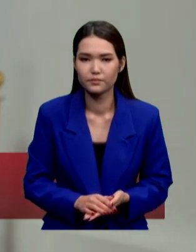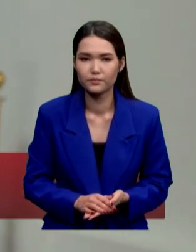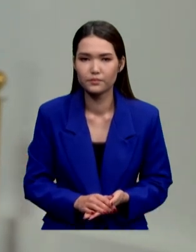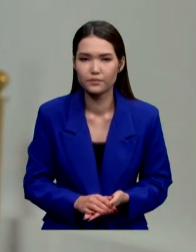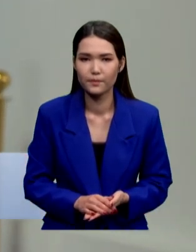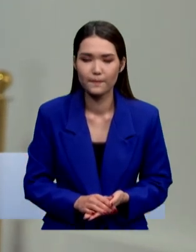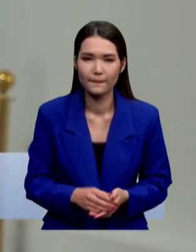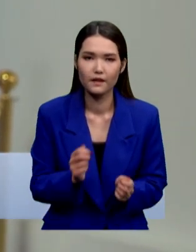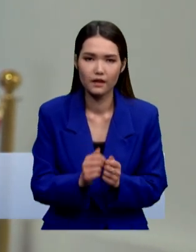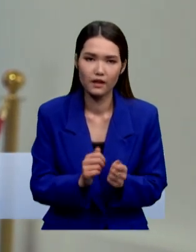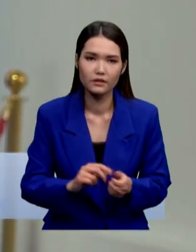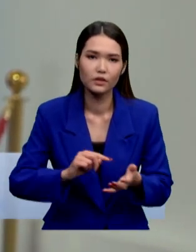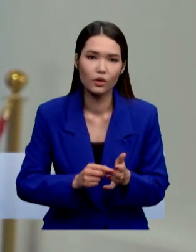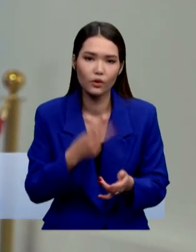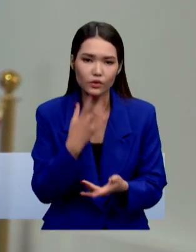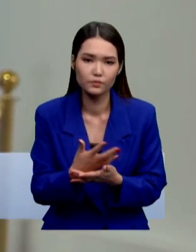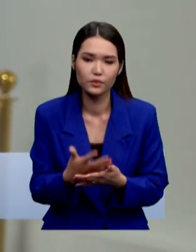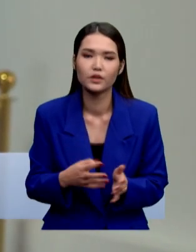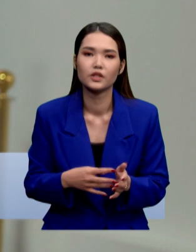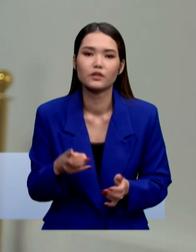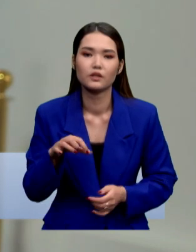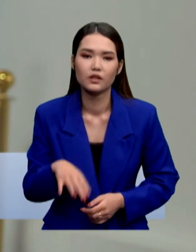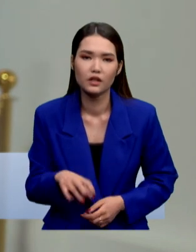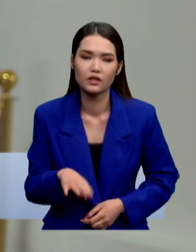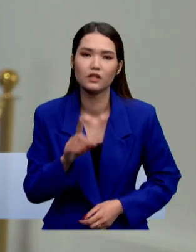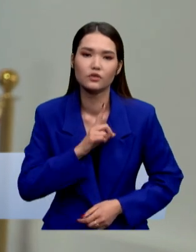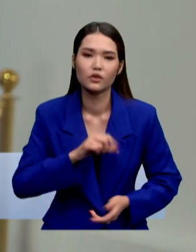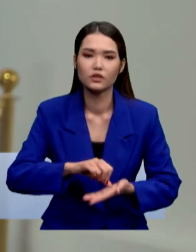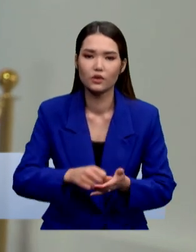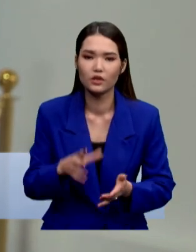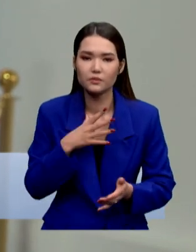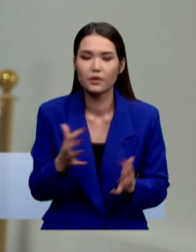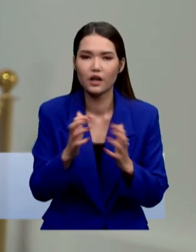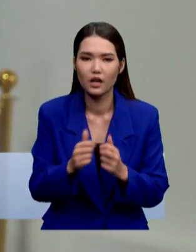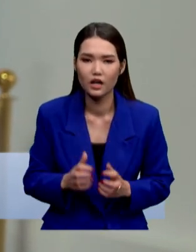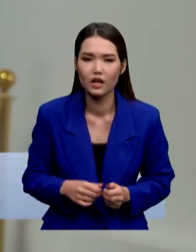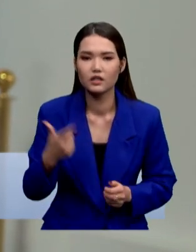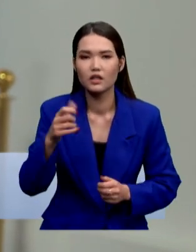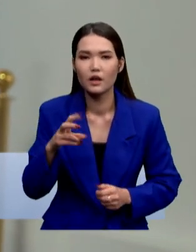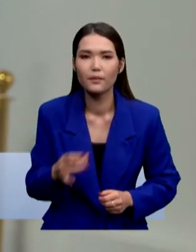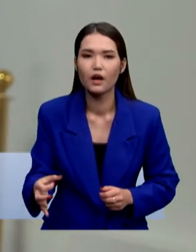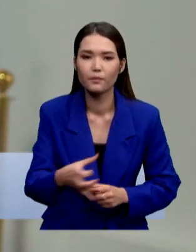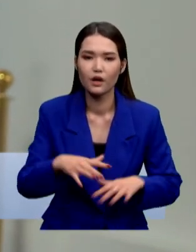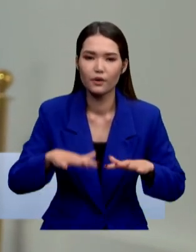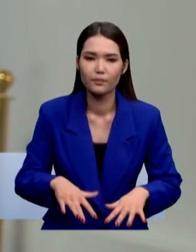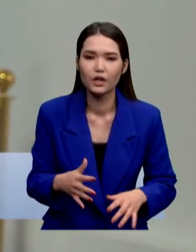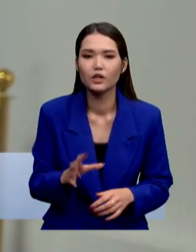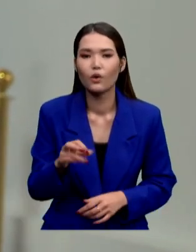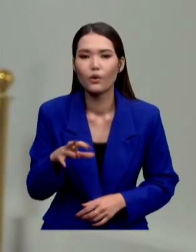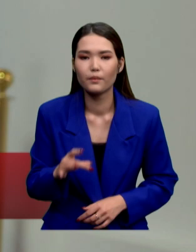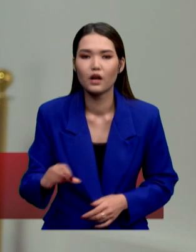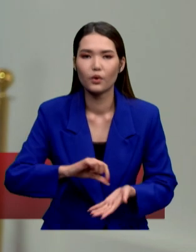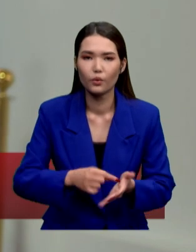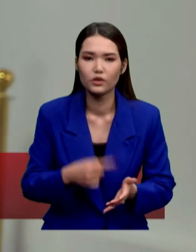Закрытые избирательные участки организованы в 9 больницах, одной воинской части и изоляторе временного содержания области. В воинской части